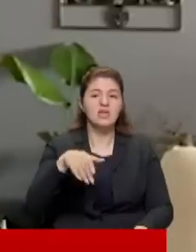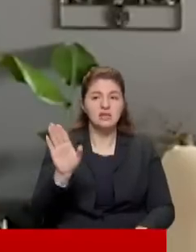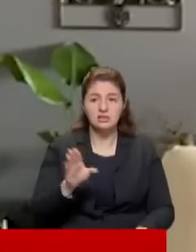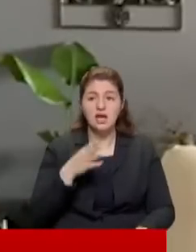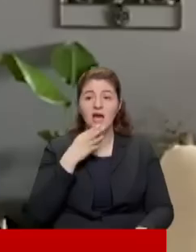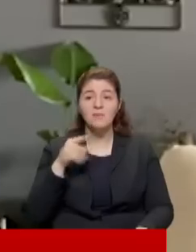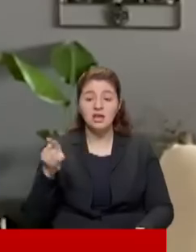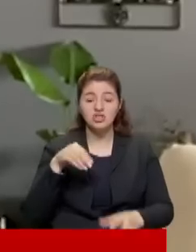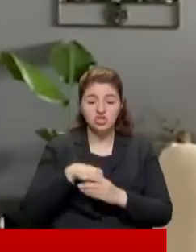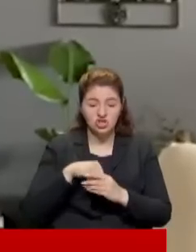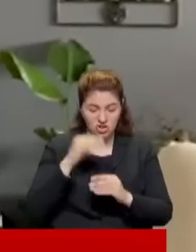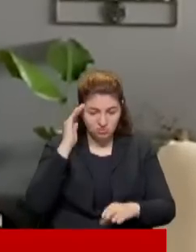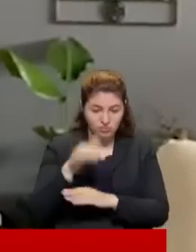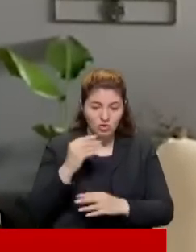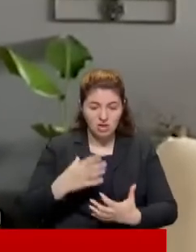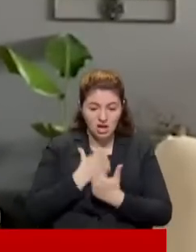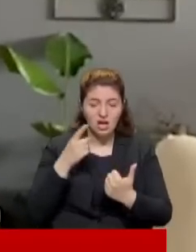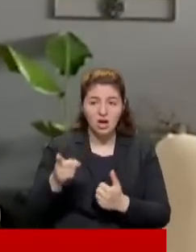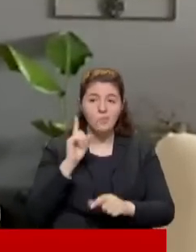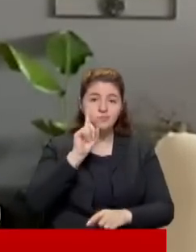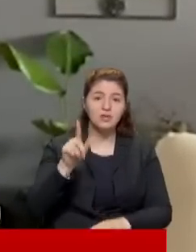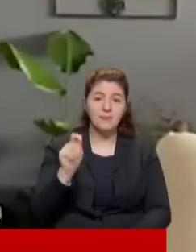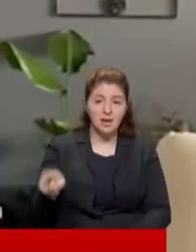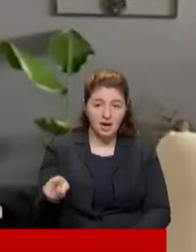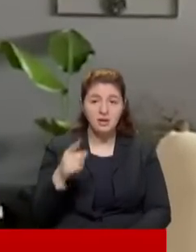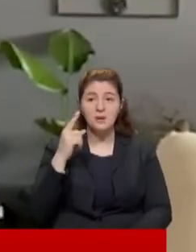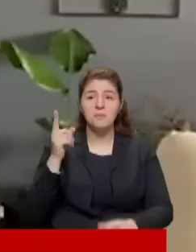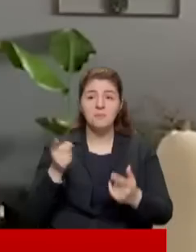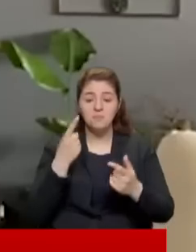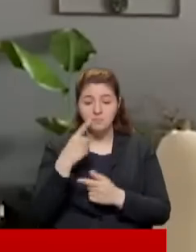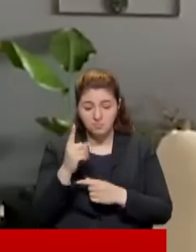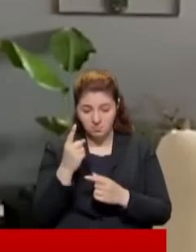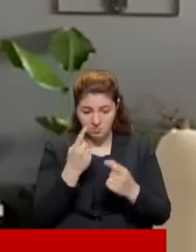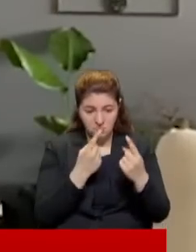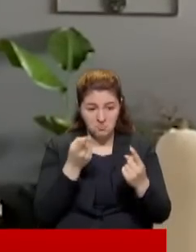değilsiniz. Emeklilerin içine düştüğü işler acısı durumu suistimal ederek birden